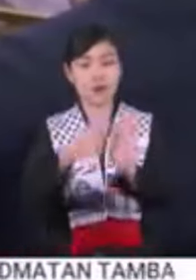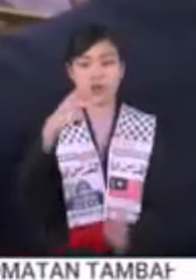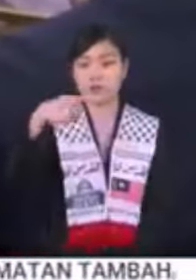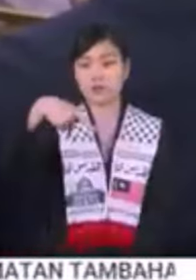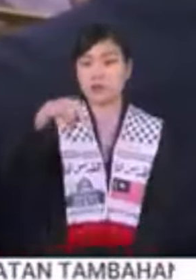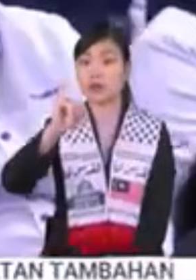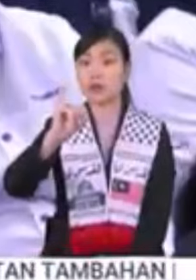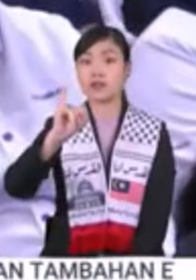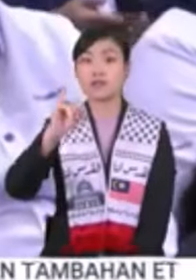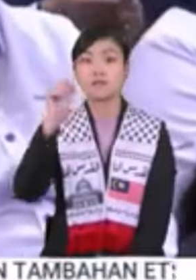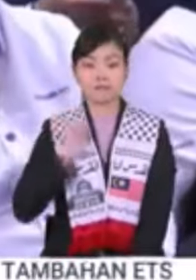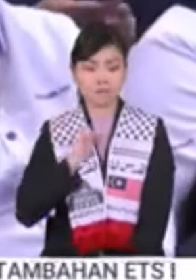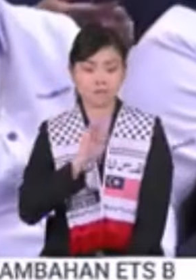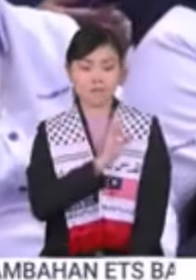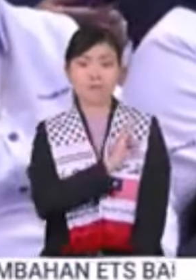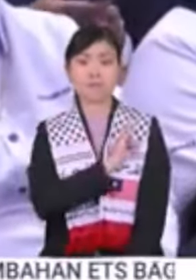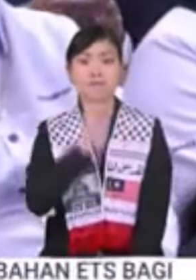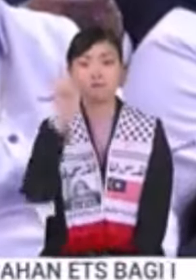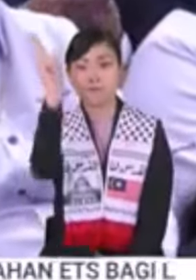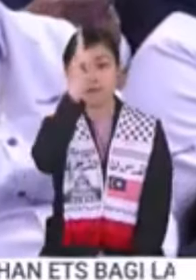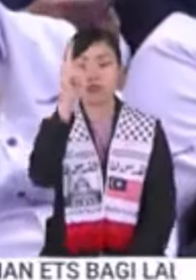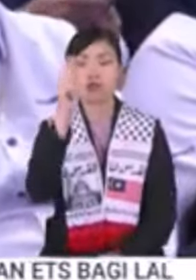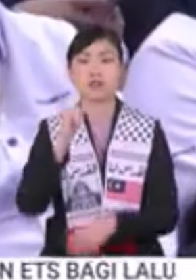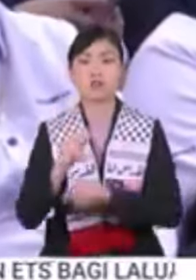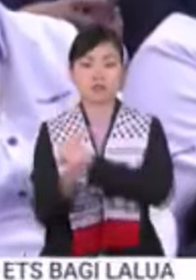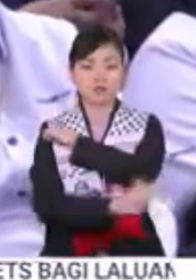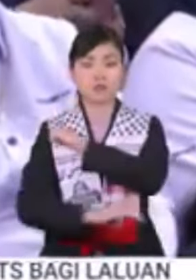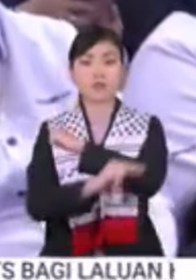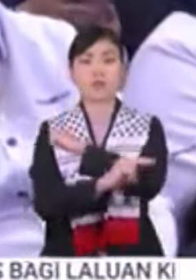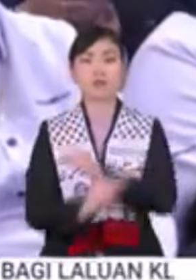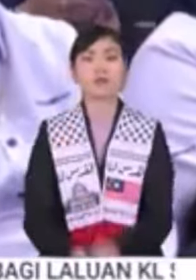KPI penjawat awam negeri